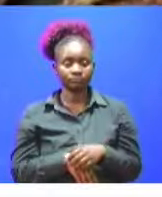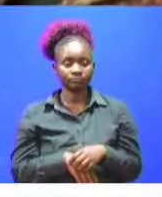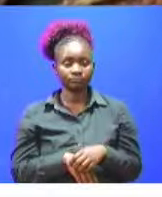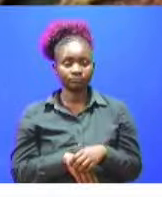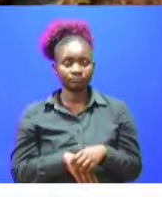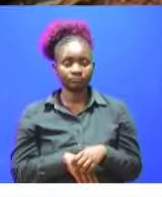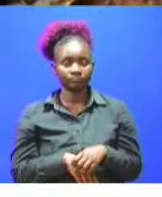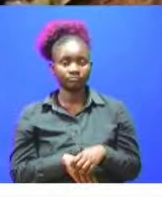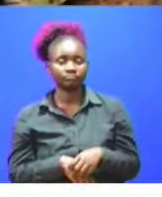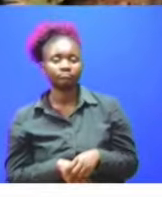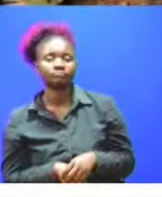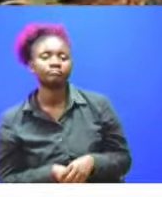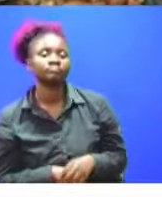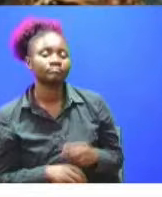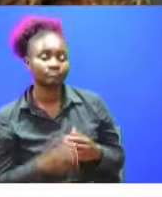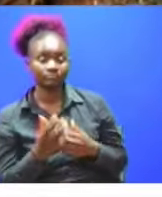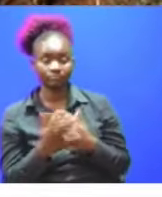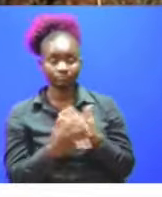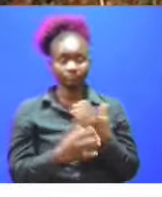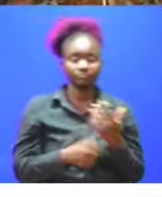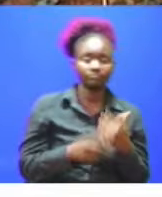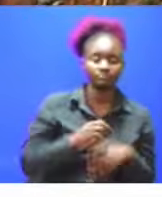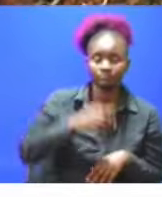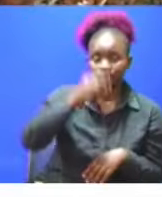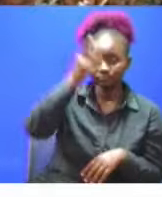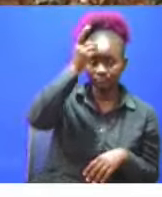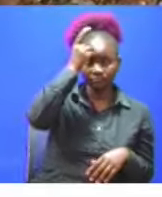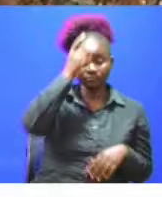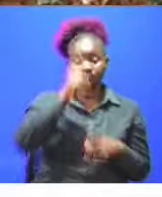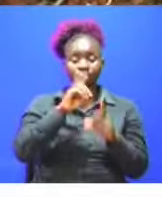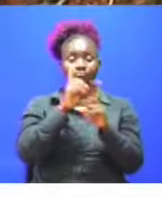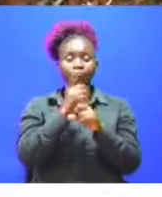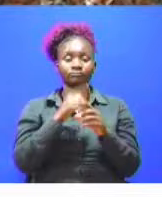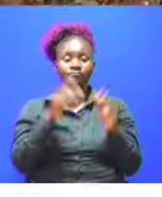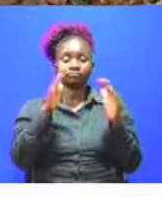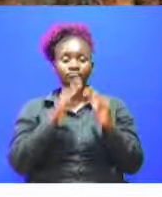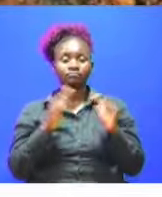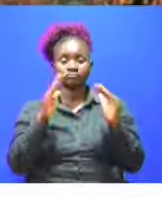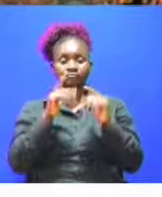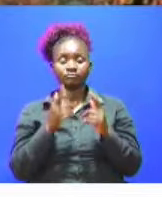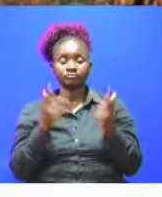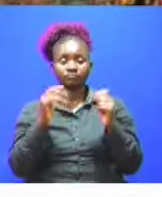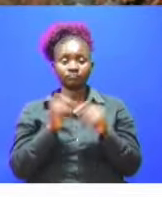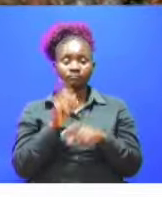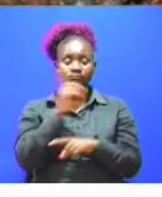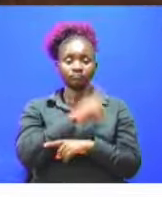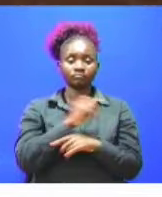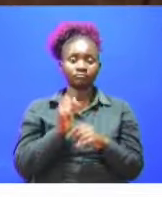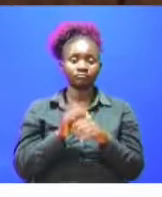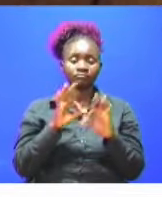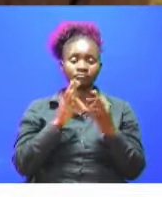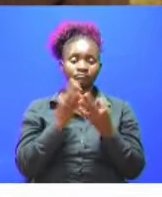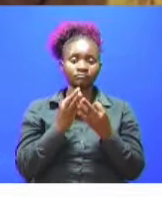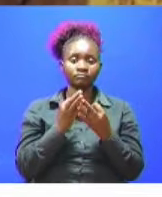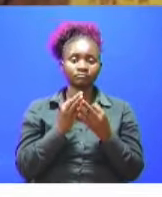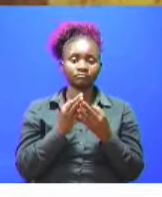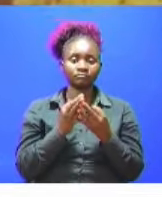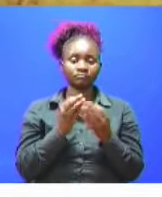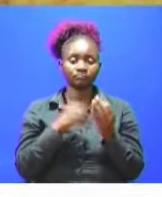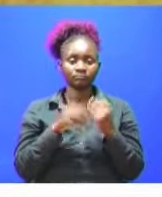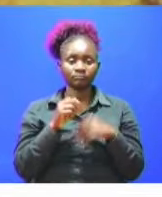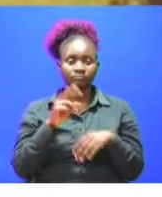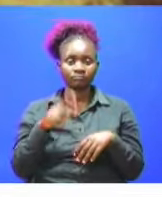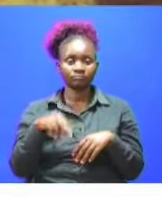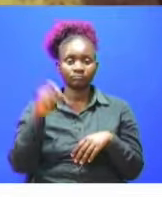Obo takobo ere imeje binyoro aswe chinka au au. Nituko lialero chia mati imeje bunge ya Kitutu chache